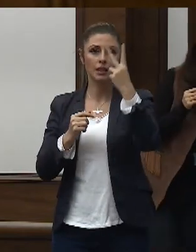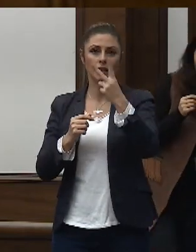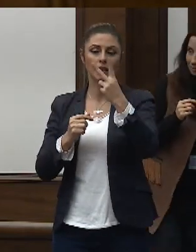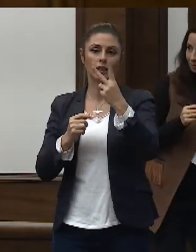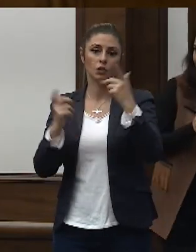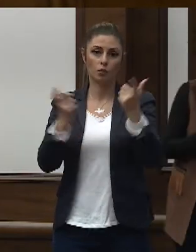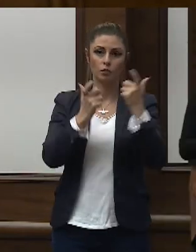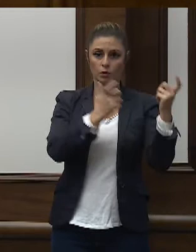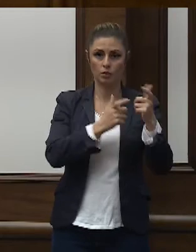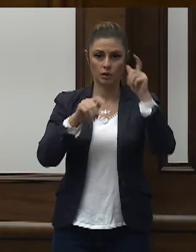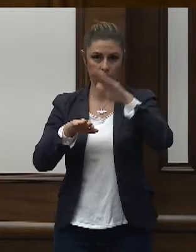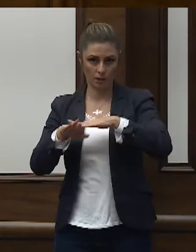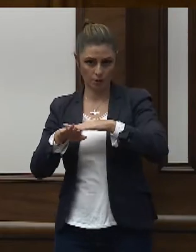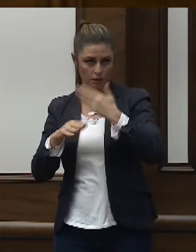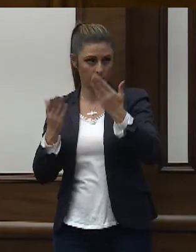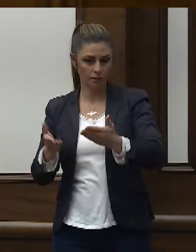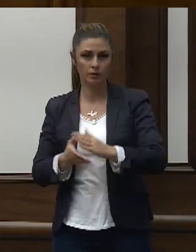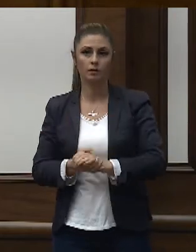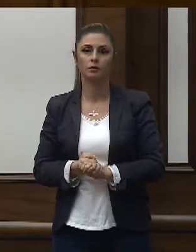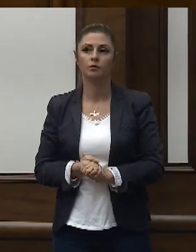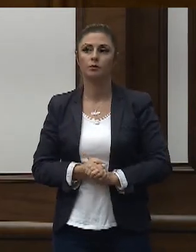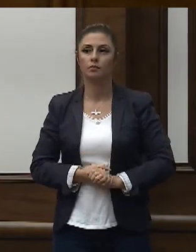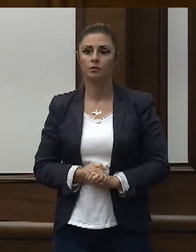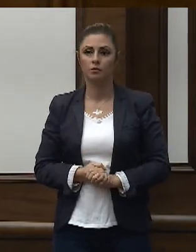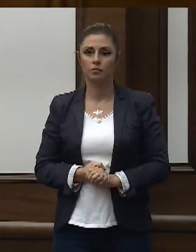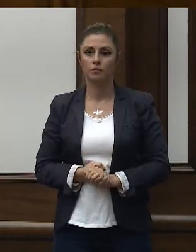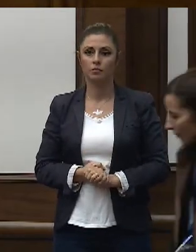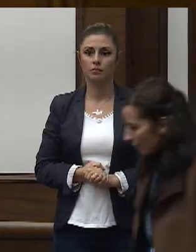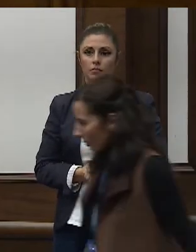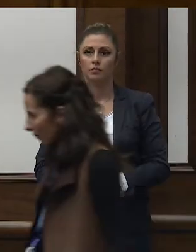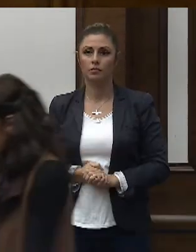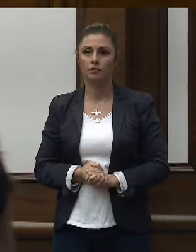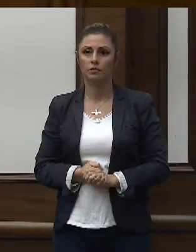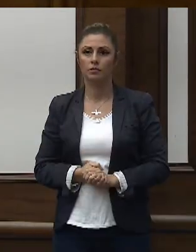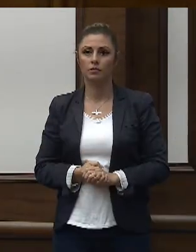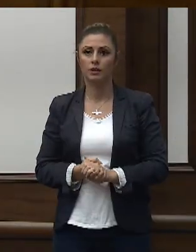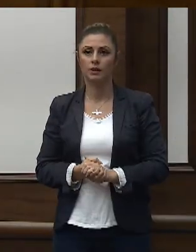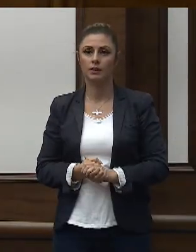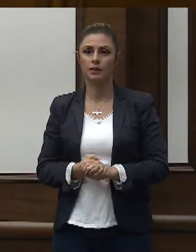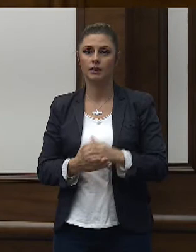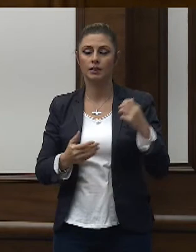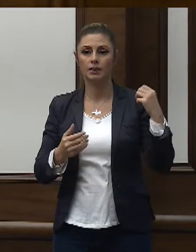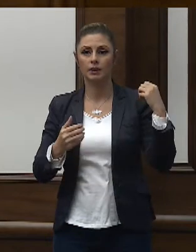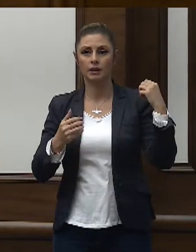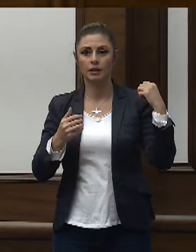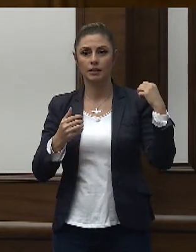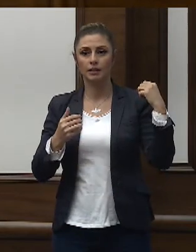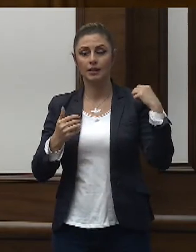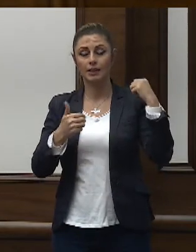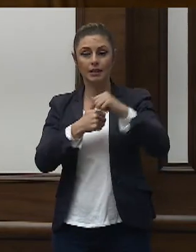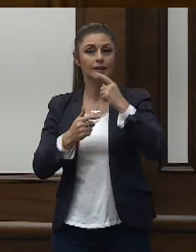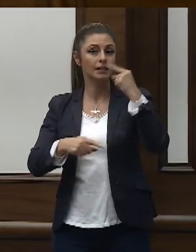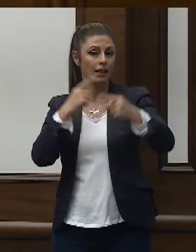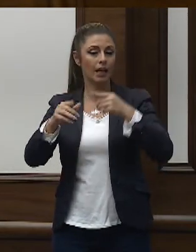oturumlu Aralık meclis toplantısıyla sona ermiştir. Yeni bir yıla gireceğiz, umutla gireceğiz, daha